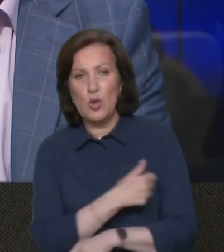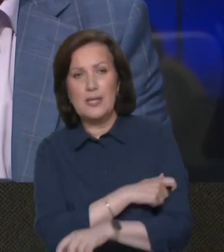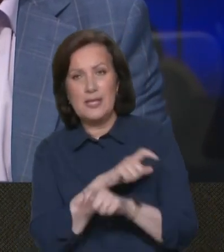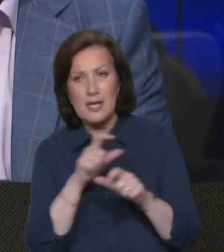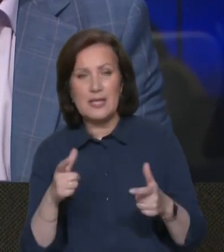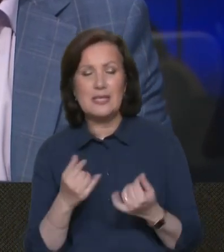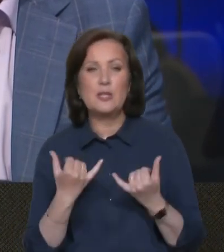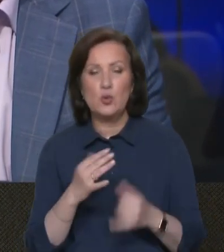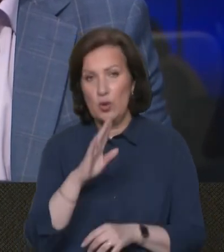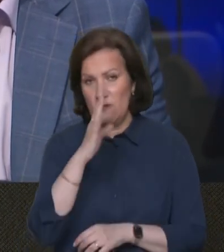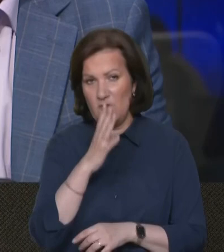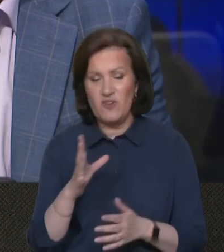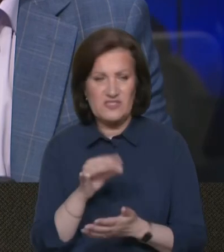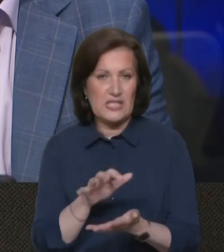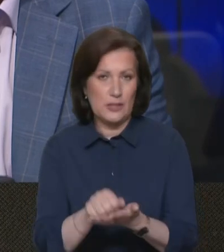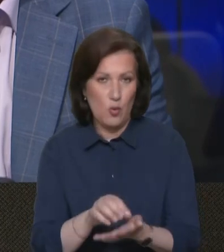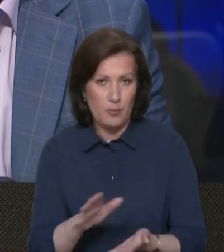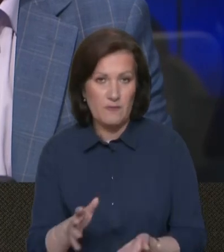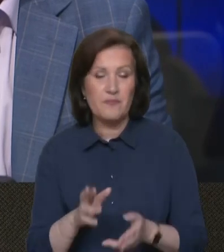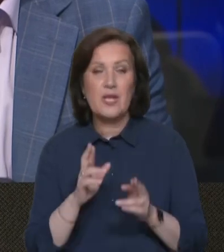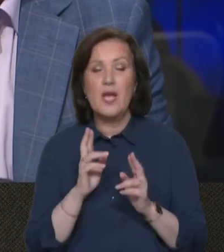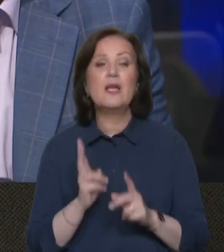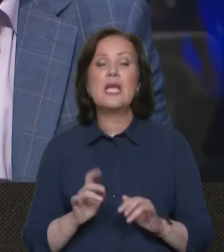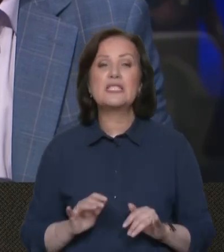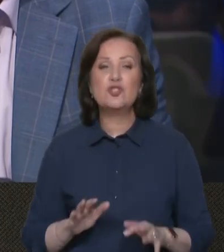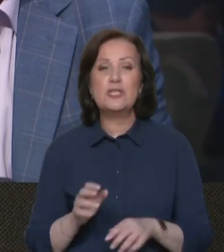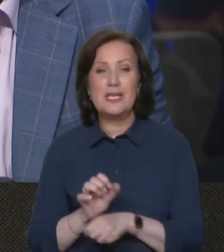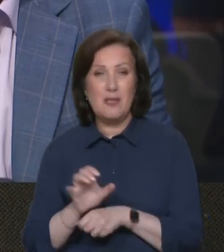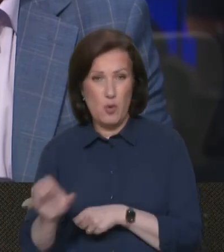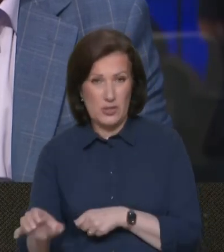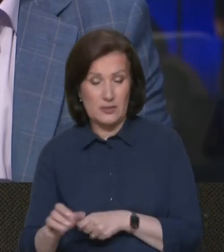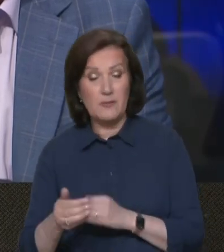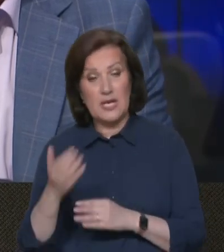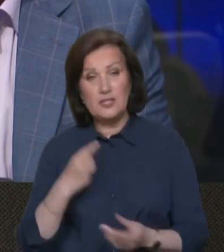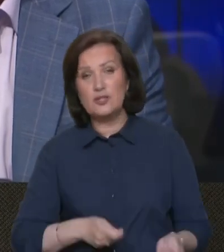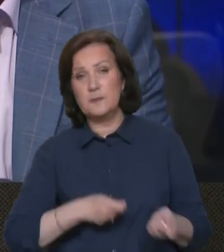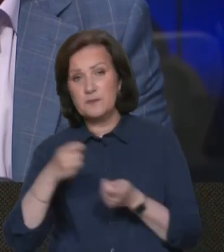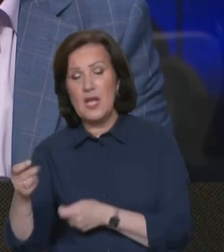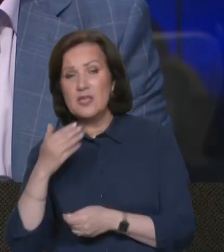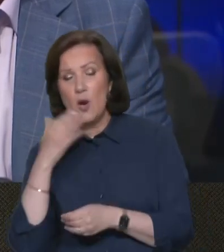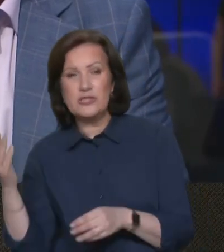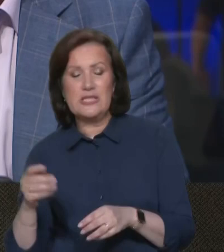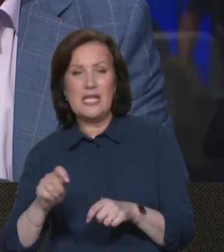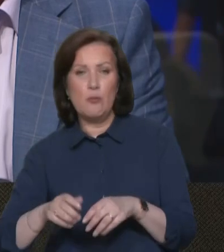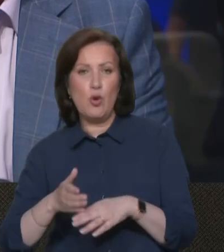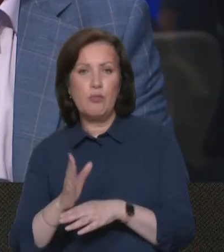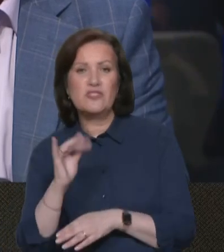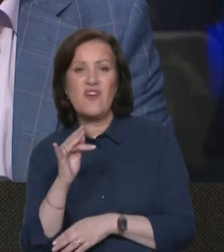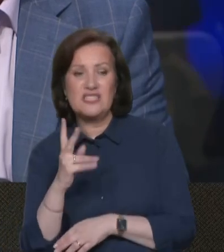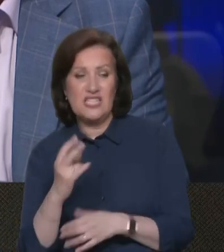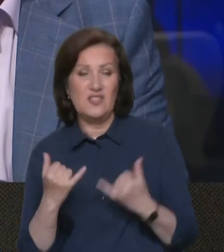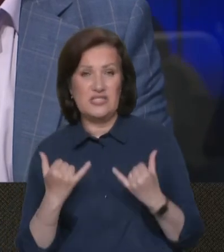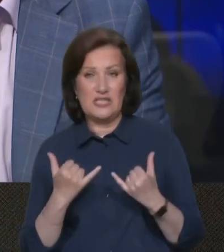там, де сьогодні ворог все захопив. Як вони чинять цю депортацію? Раніше вивозили на останній блокпост Васильівці. А наразі